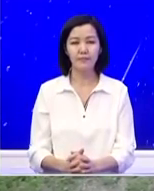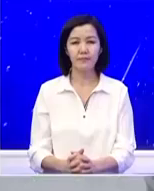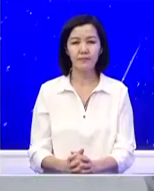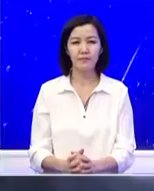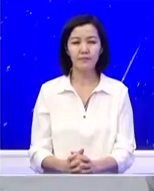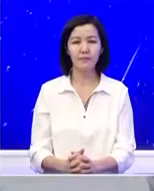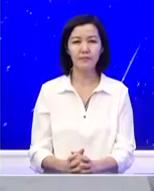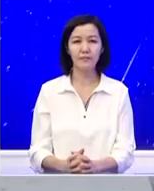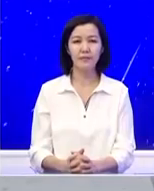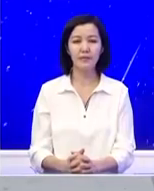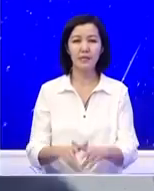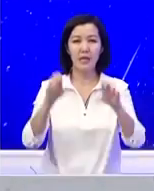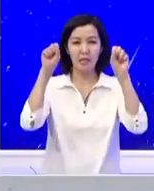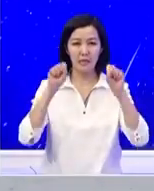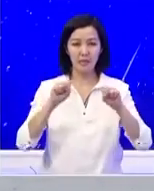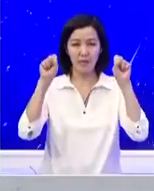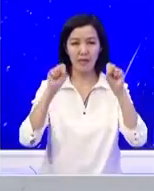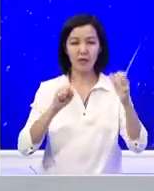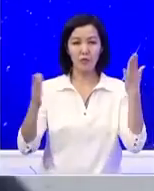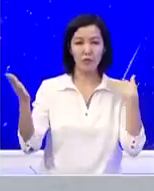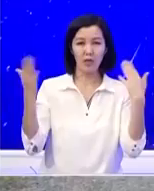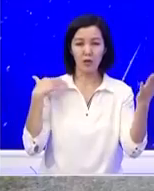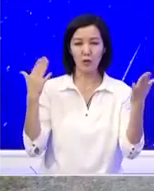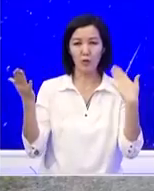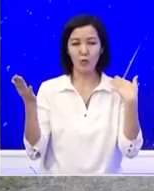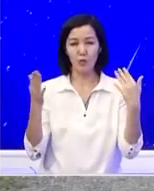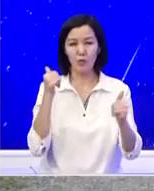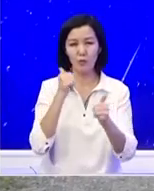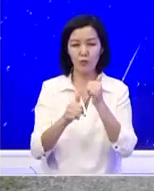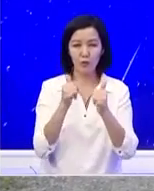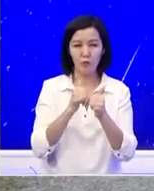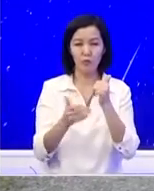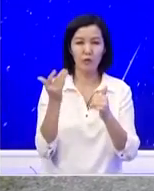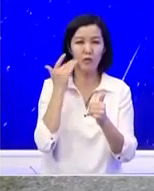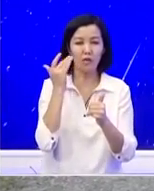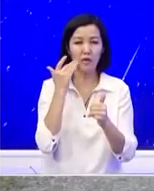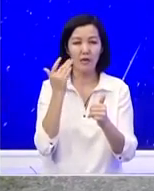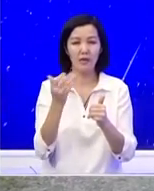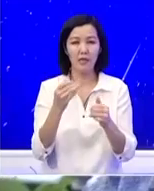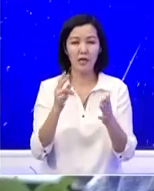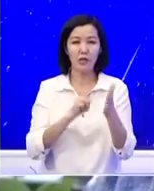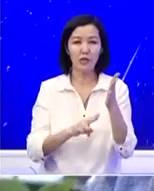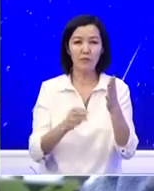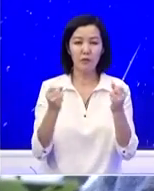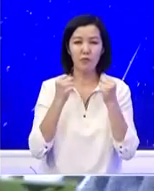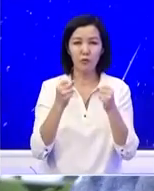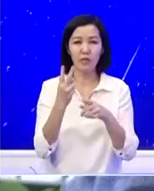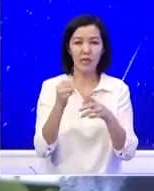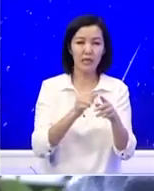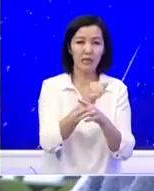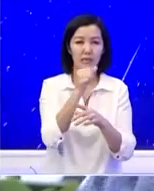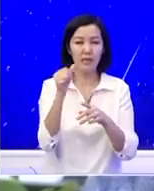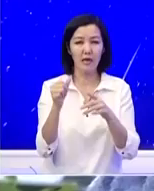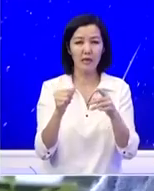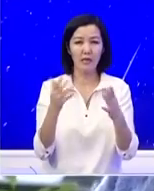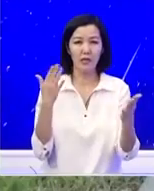Кермеге тартылу, барларға жаттығу жасау Қыдырбек Нұрмұхамбетов үшін түгемес, қиналмайды. 70-ге келсе де спортшы күніне 2 сағатын жаттығуға